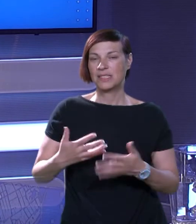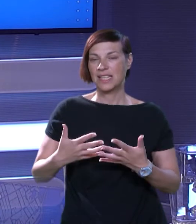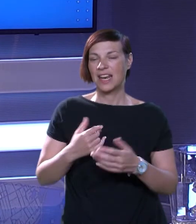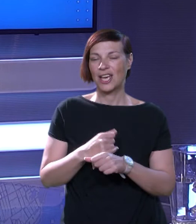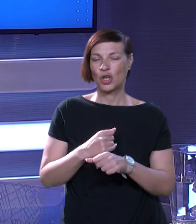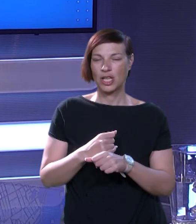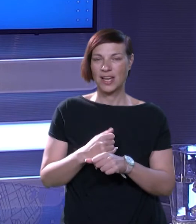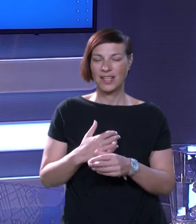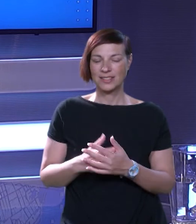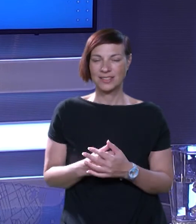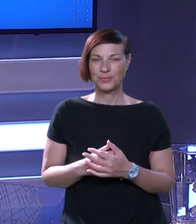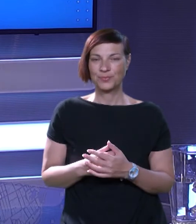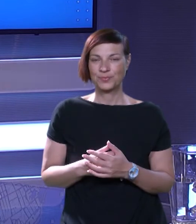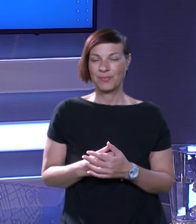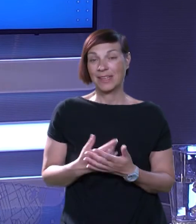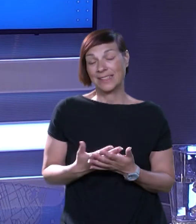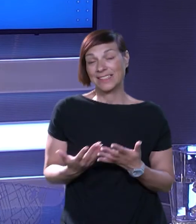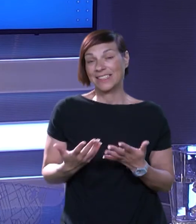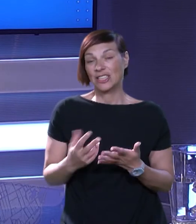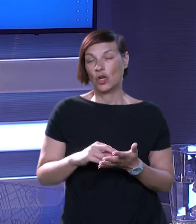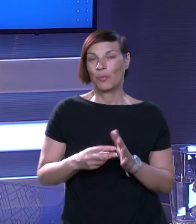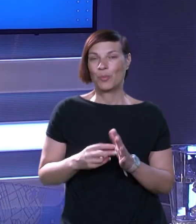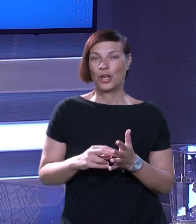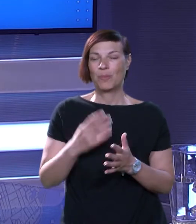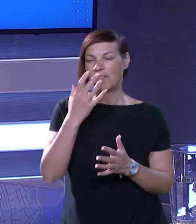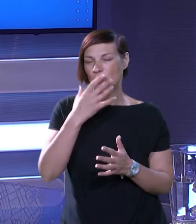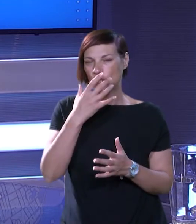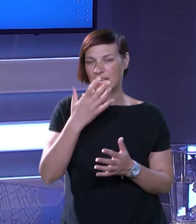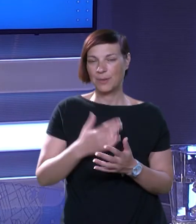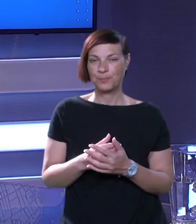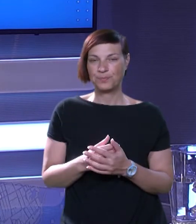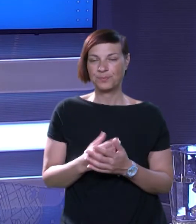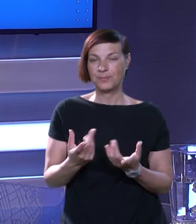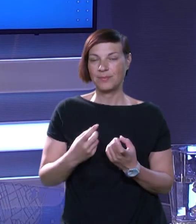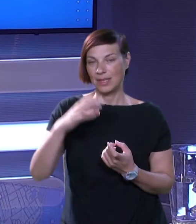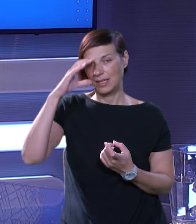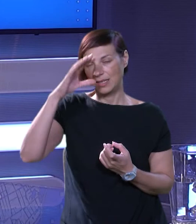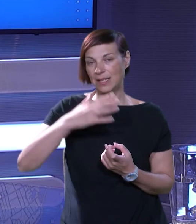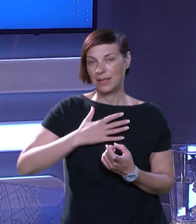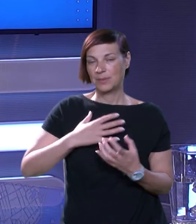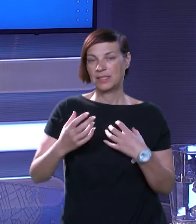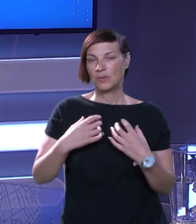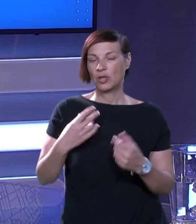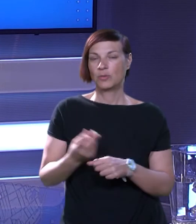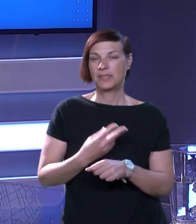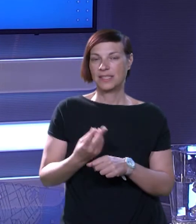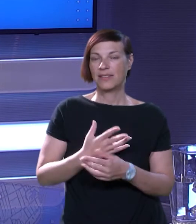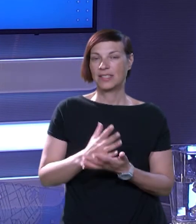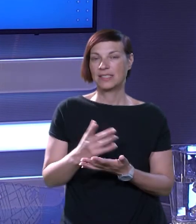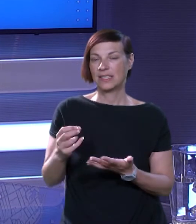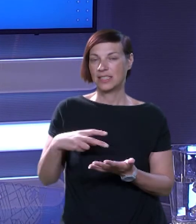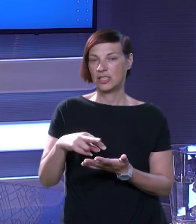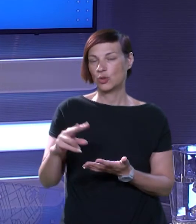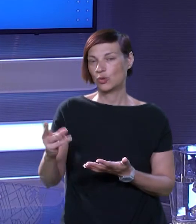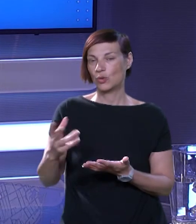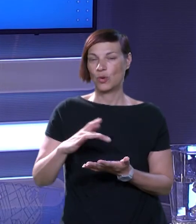raditi, ali treba doći. Tako da će to možda biti problem, vrućina. Ali gle, mi glumci smo navikli svaki dan